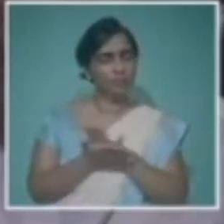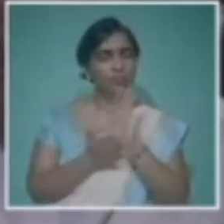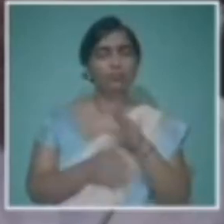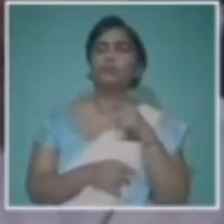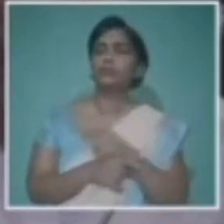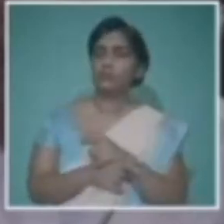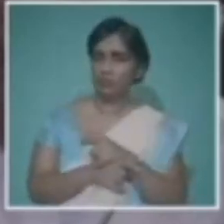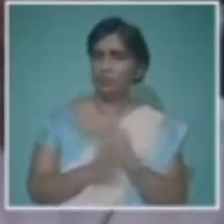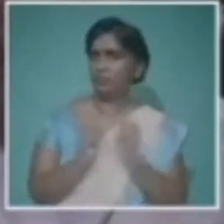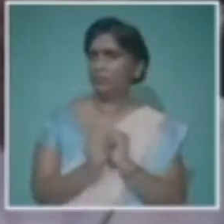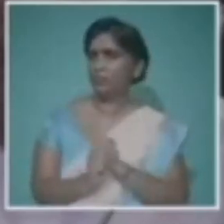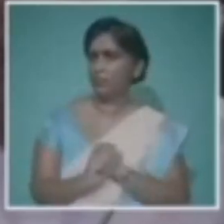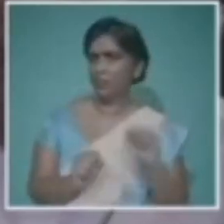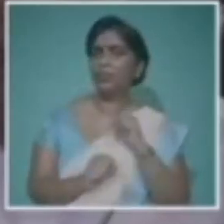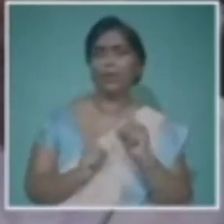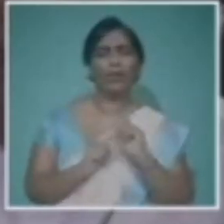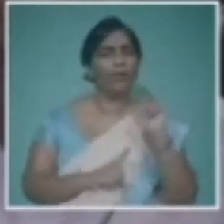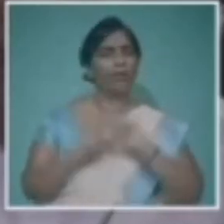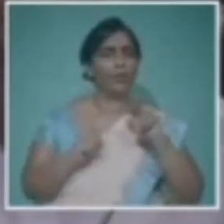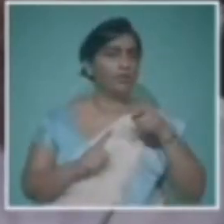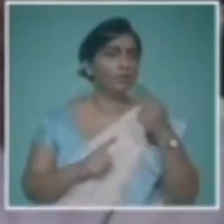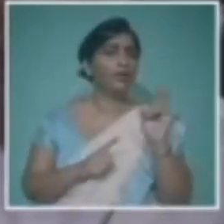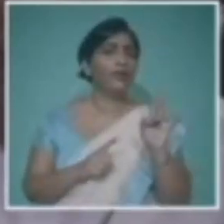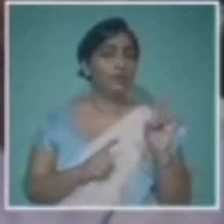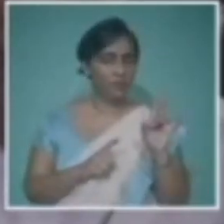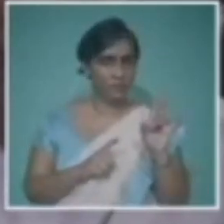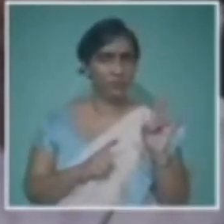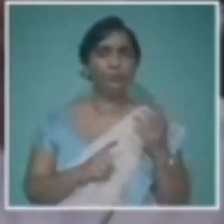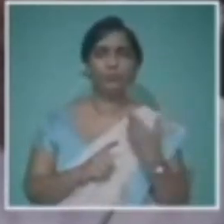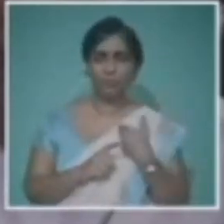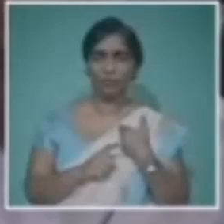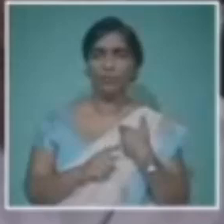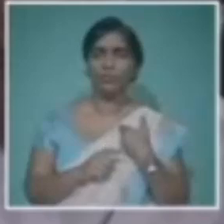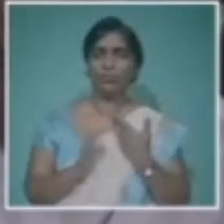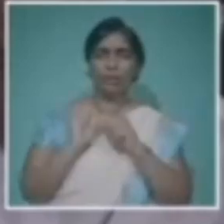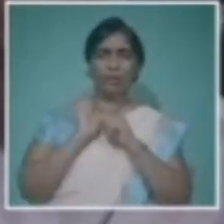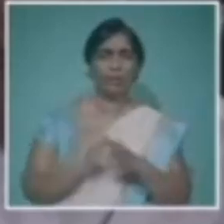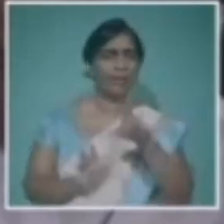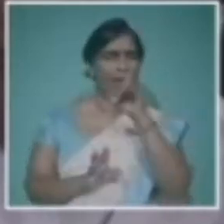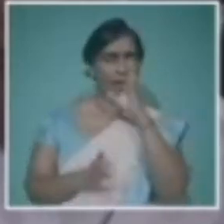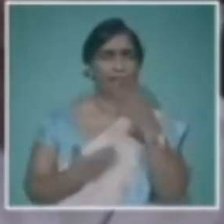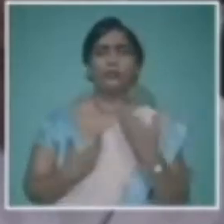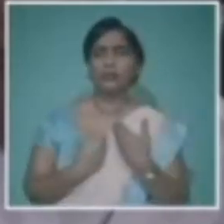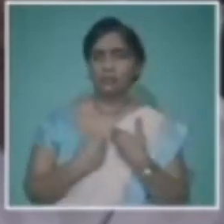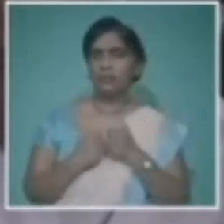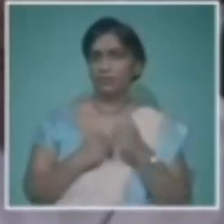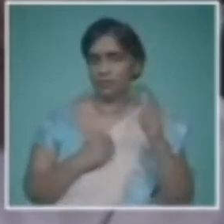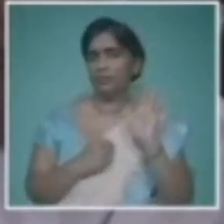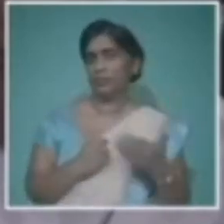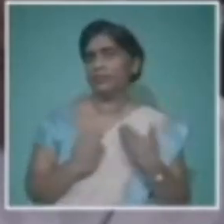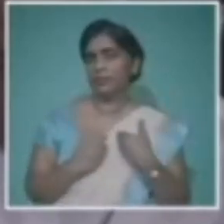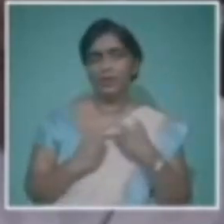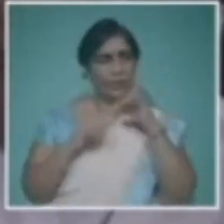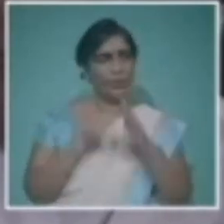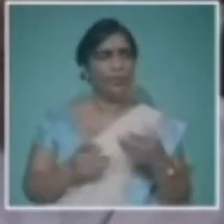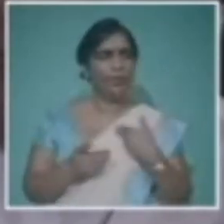එය ඉටු නොවීම පාර්ලිමේන්තුවේ 225 දෙනාම මම හිතනවා අවඥාවට ලැජ්ජාවට පත් විය යුතුයි. ඒ